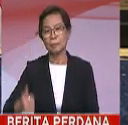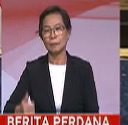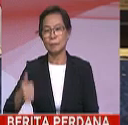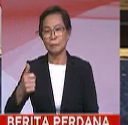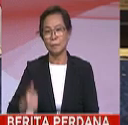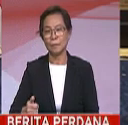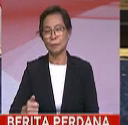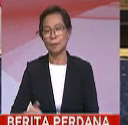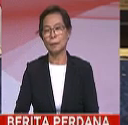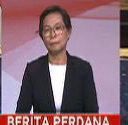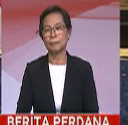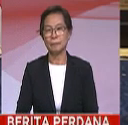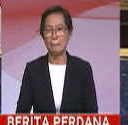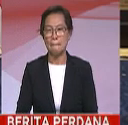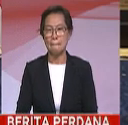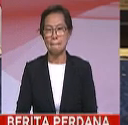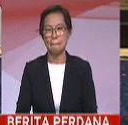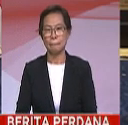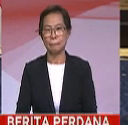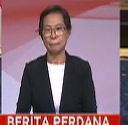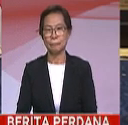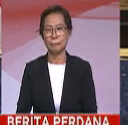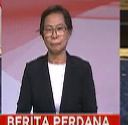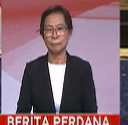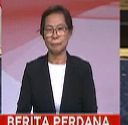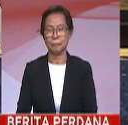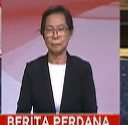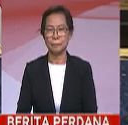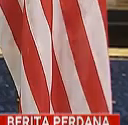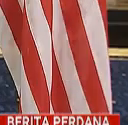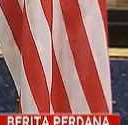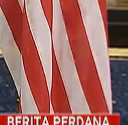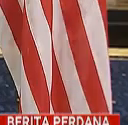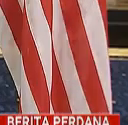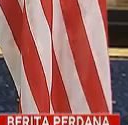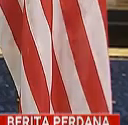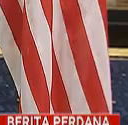Assalamualaikum warahmatullahi wabarakatuh.